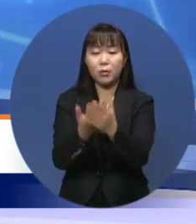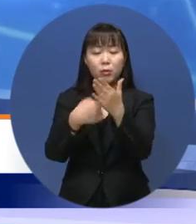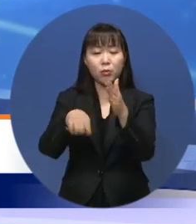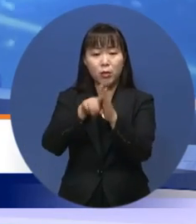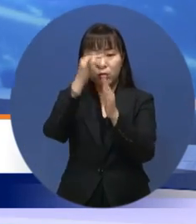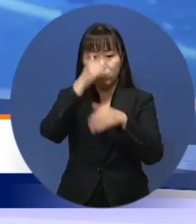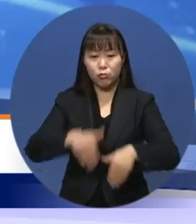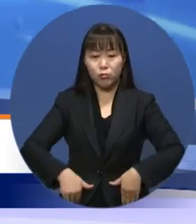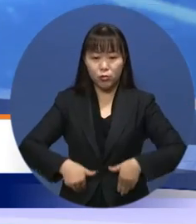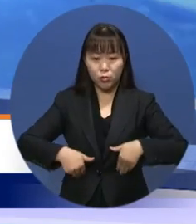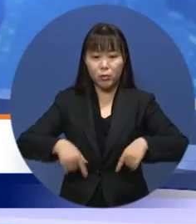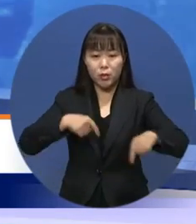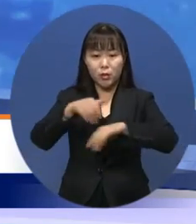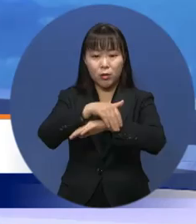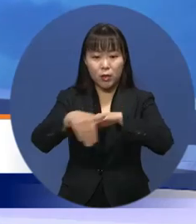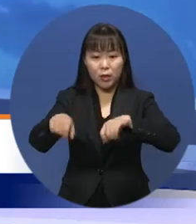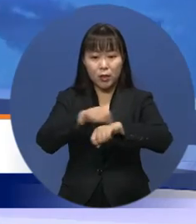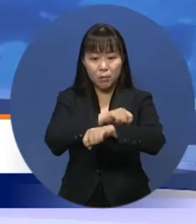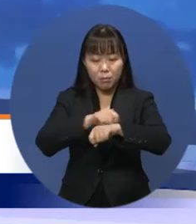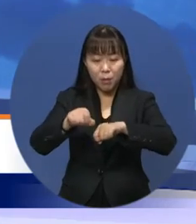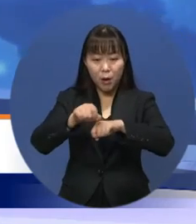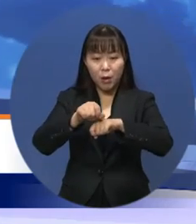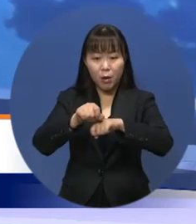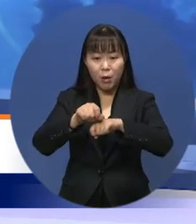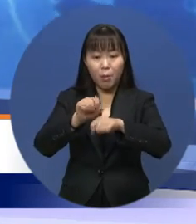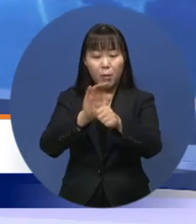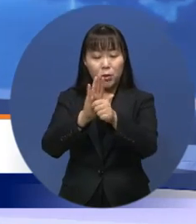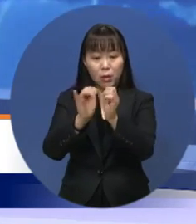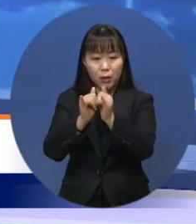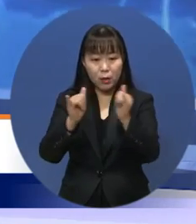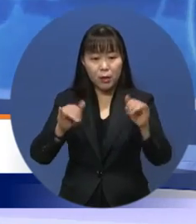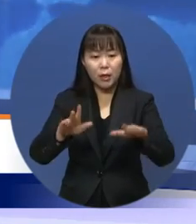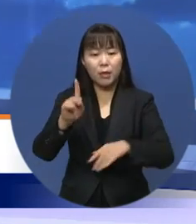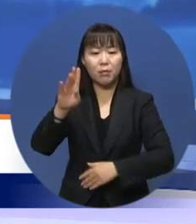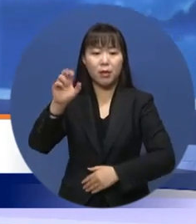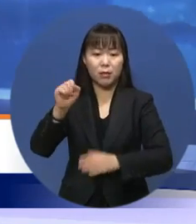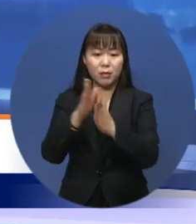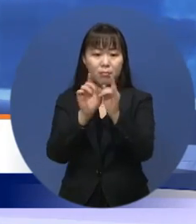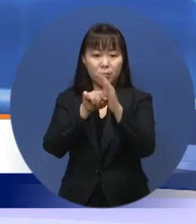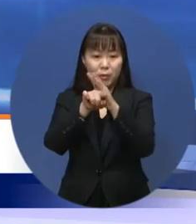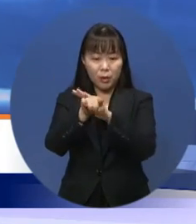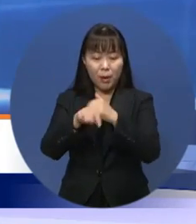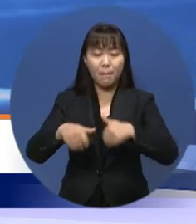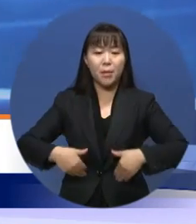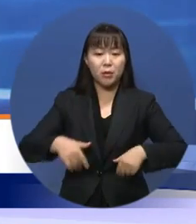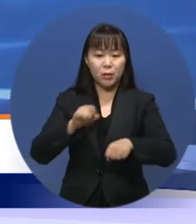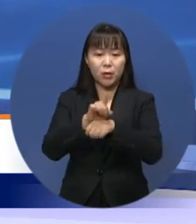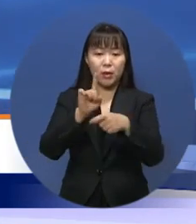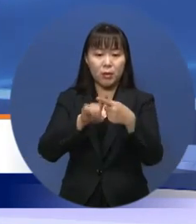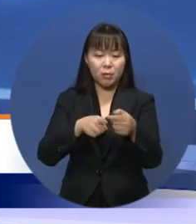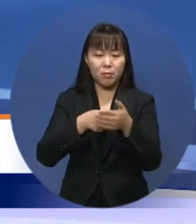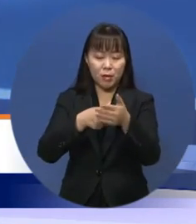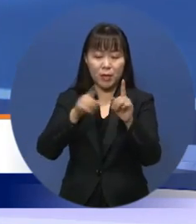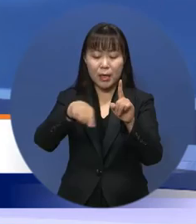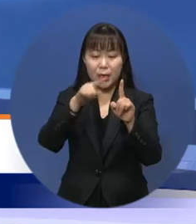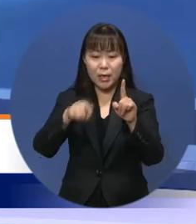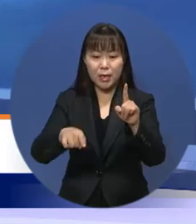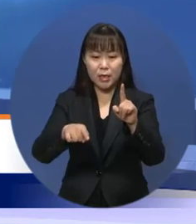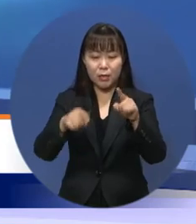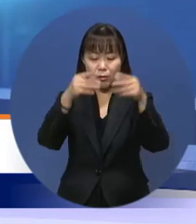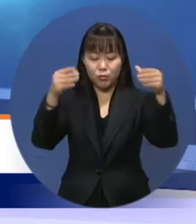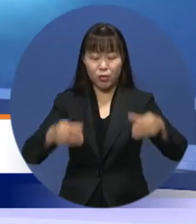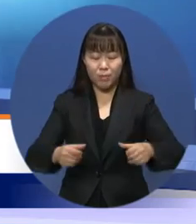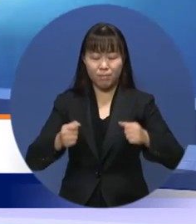위해 충청남도 정책특별보좌관들이 KBS를 찾아 이에 대한 필요성을 촉구하며 1인 시위에